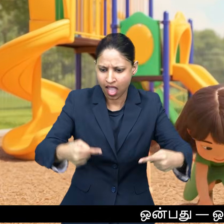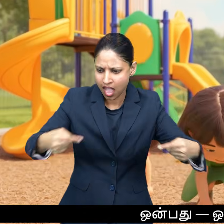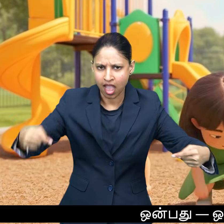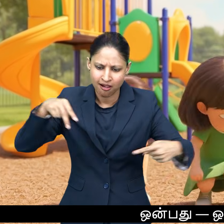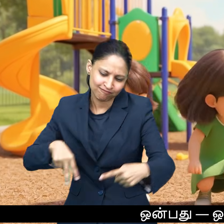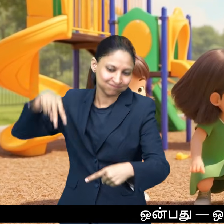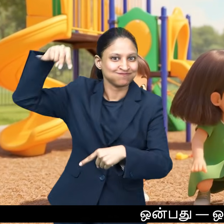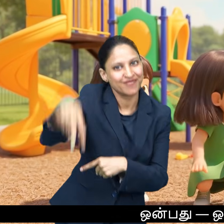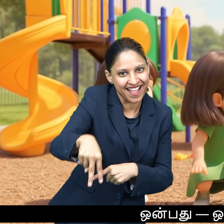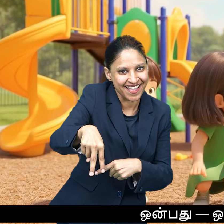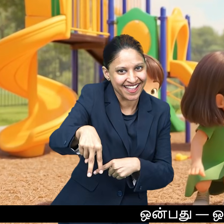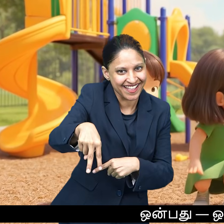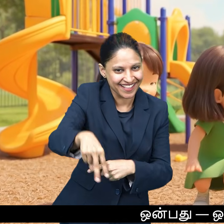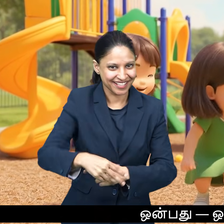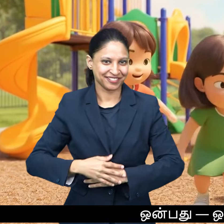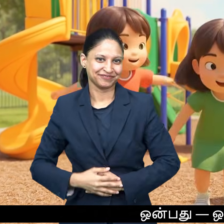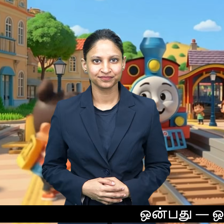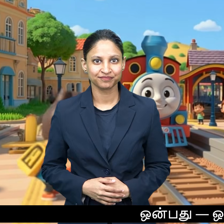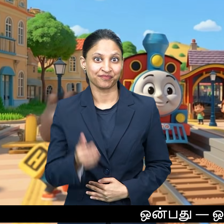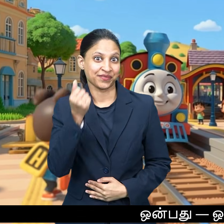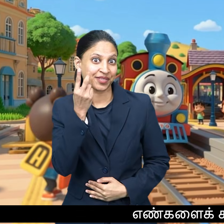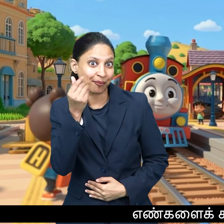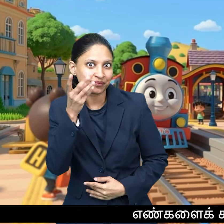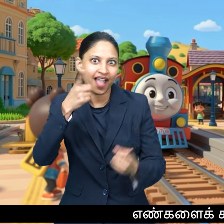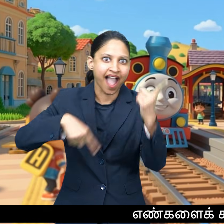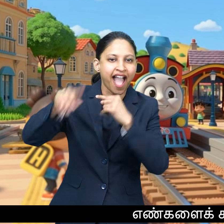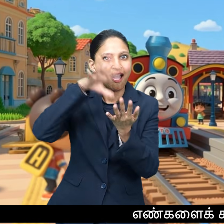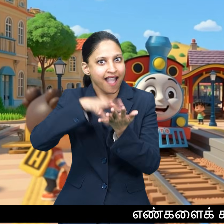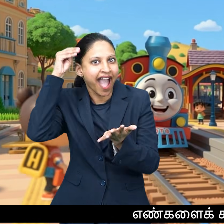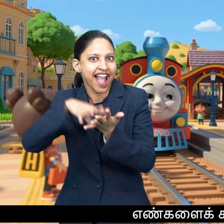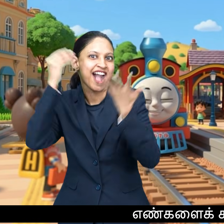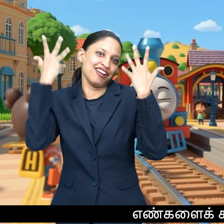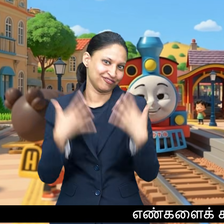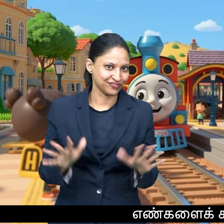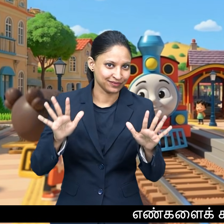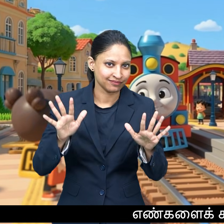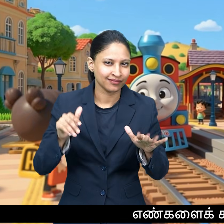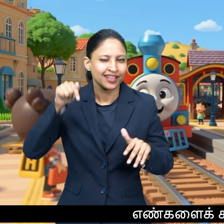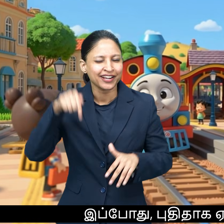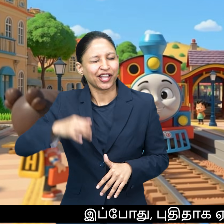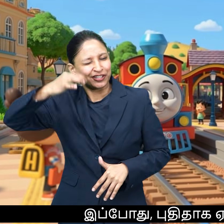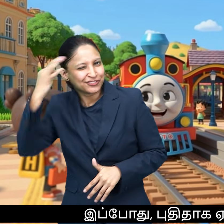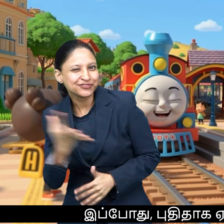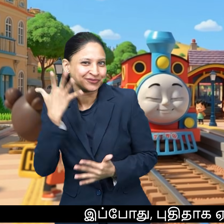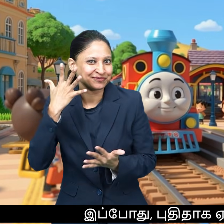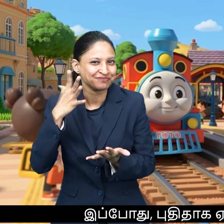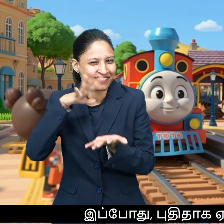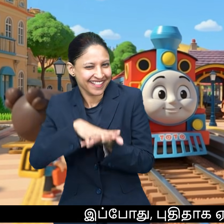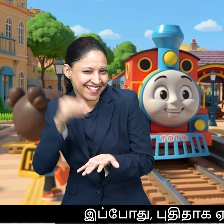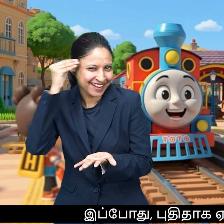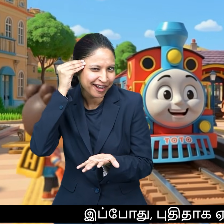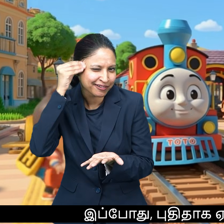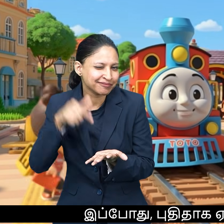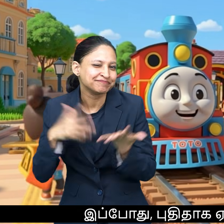9 ஒரு வரிசையில் குதி. எண்களை கற்றுக்கொண்டோம். இப்போது